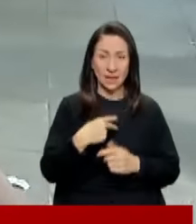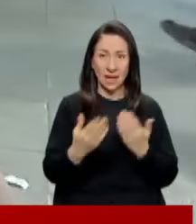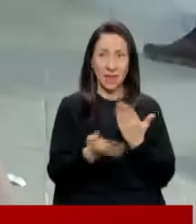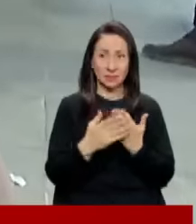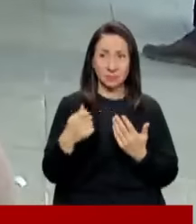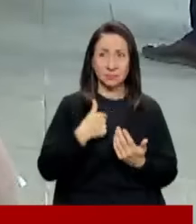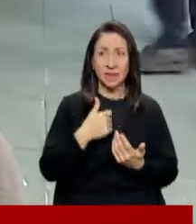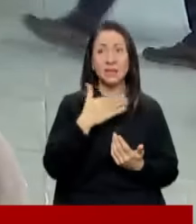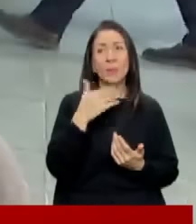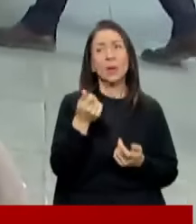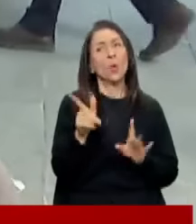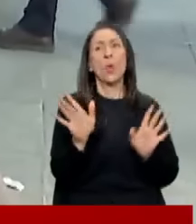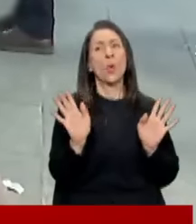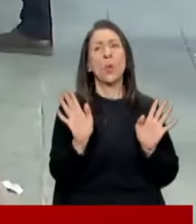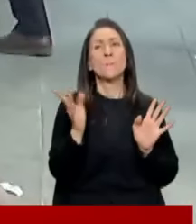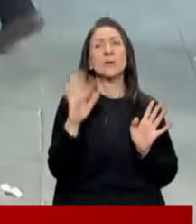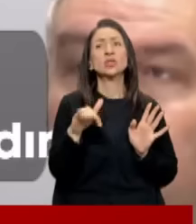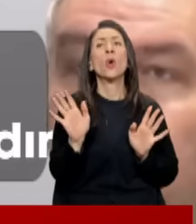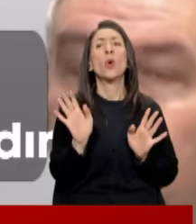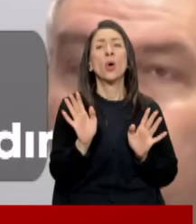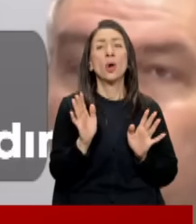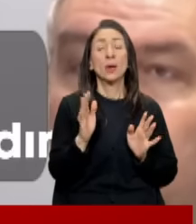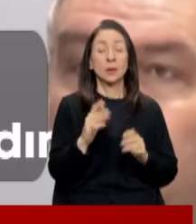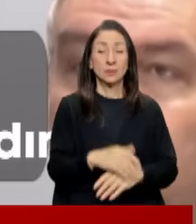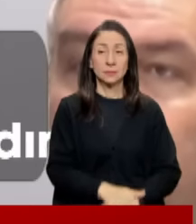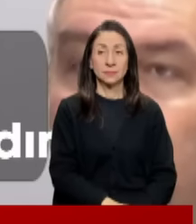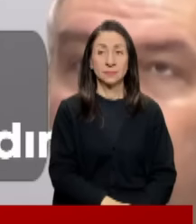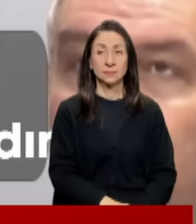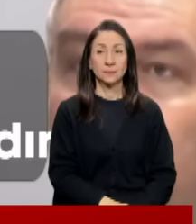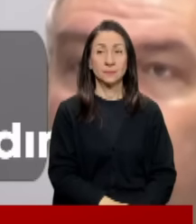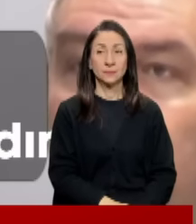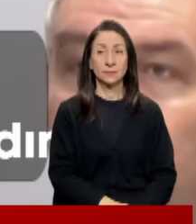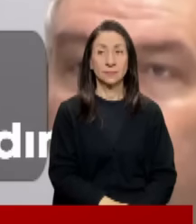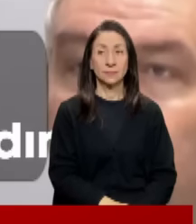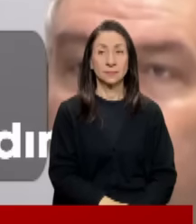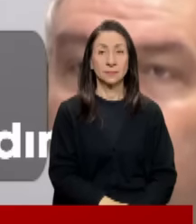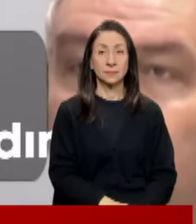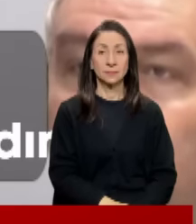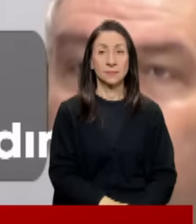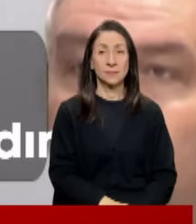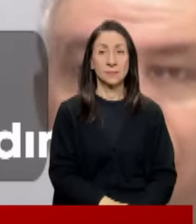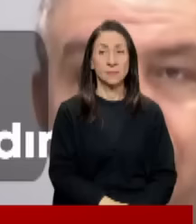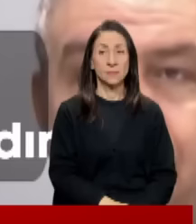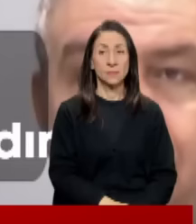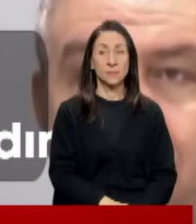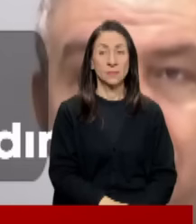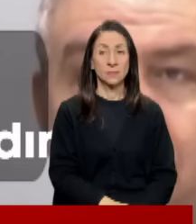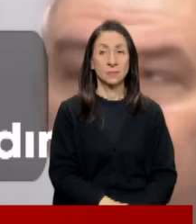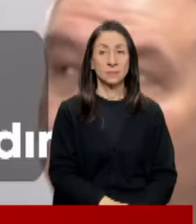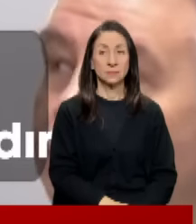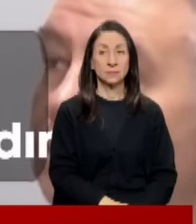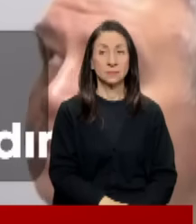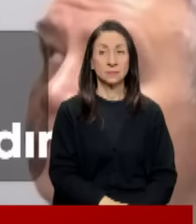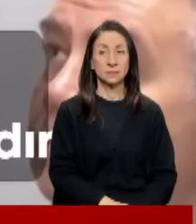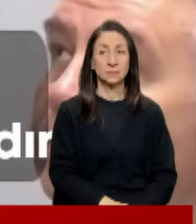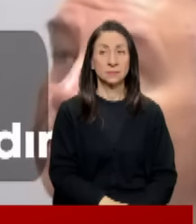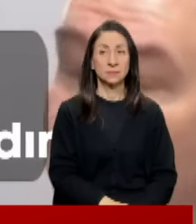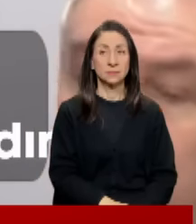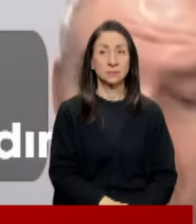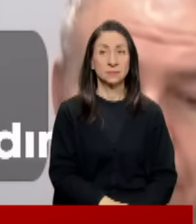belediyenin. Büyükşehir. O var, başka yok. Büyükşehir Belediyesi'nin bütün projesi 100 liralık et midir ya? Yani bunlar Ankara'mız